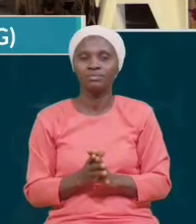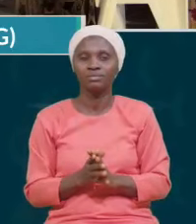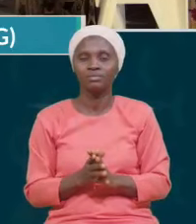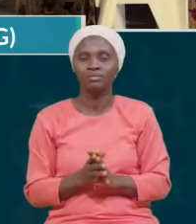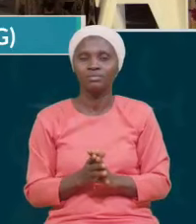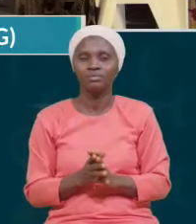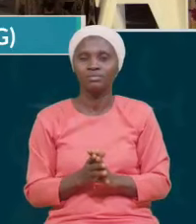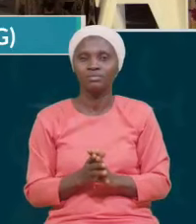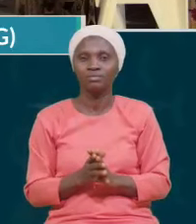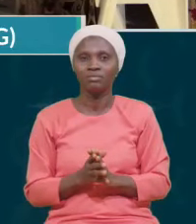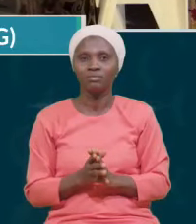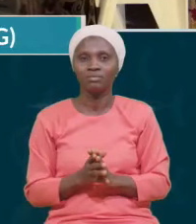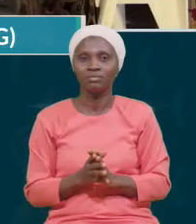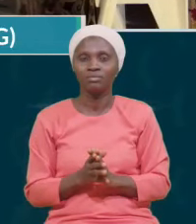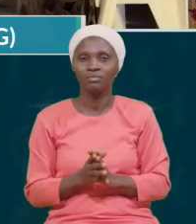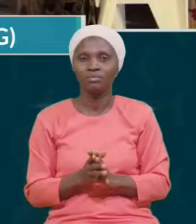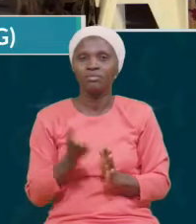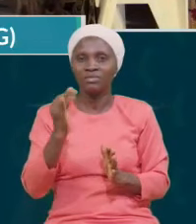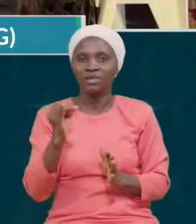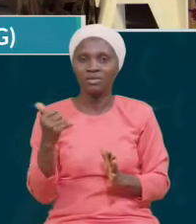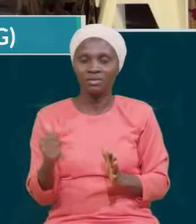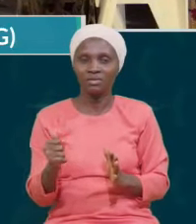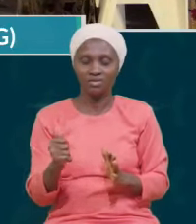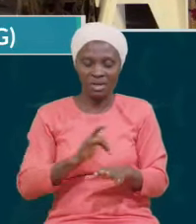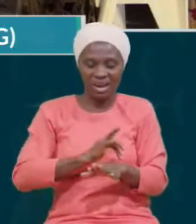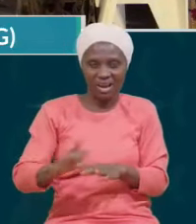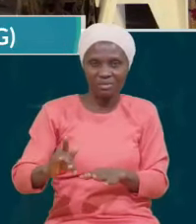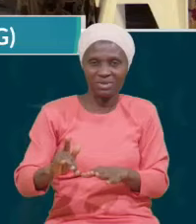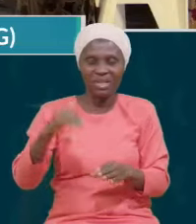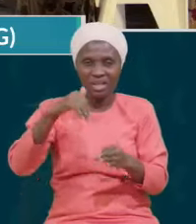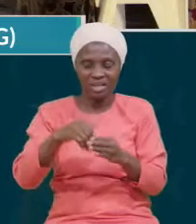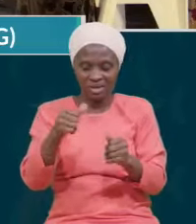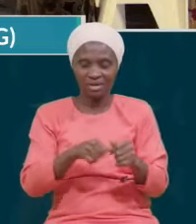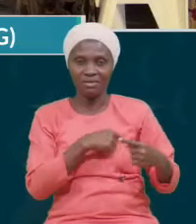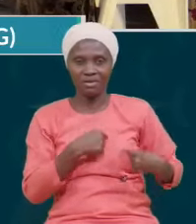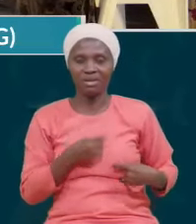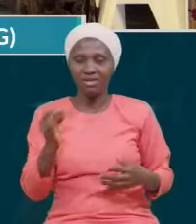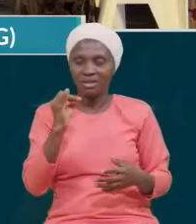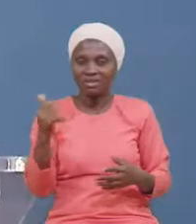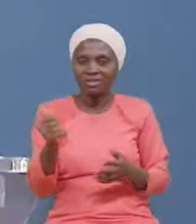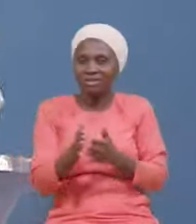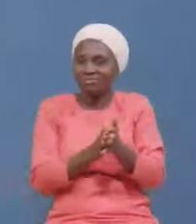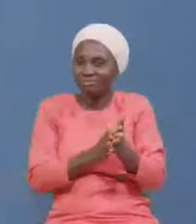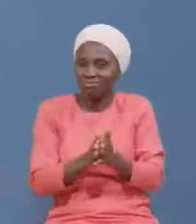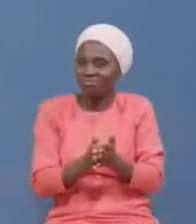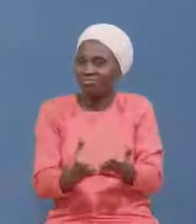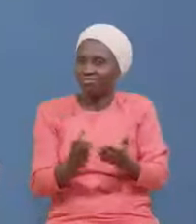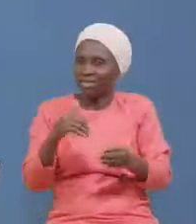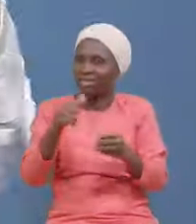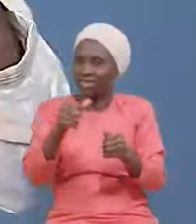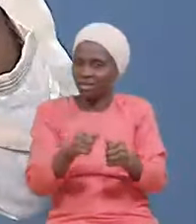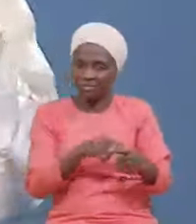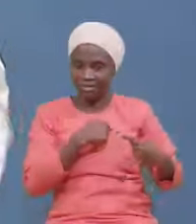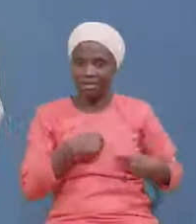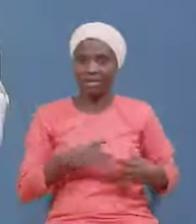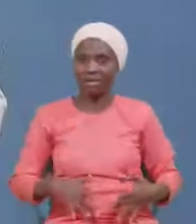ప్రభు. There's a vacuum in every heart. ఆయన ప్రతి హృదయములో అలా చేస్తారు. There's a longing in every life. ఎదురు చూచే ప్రతి జీవితంలో అలా చేస్తారు.